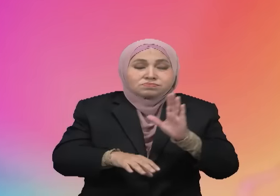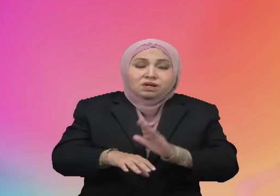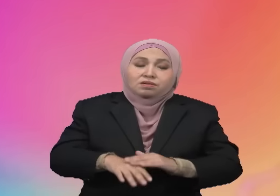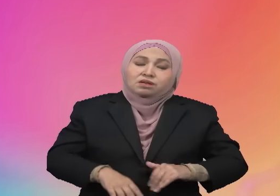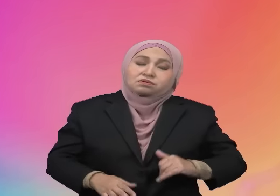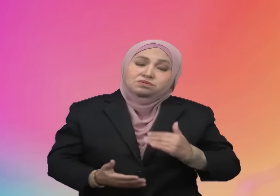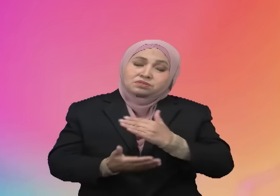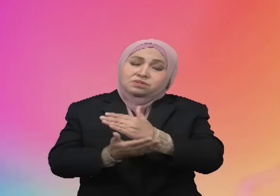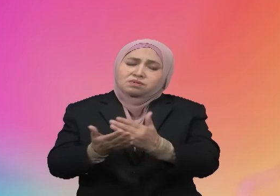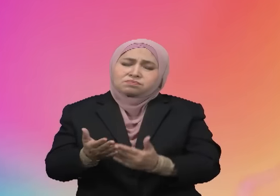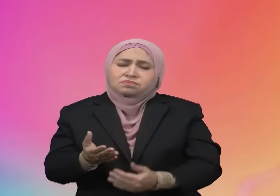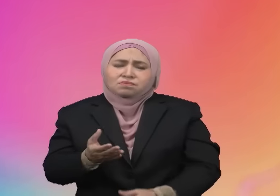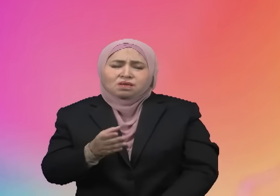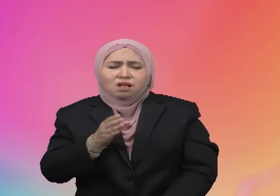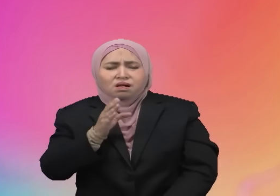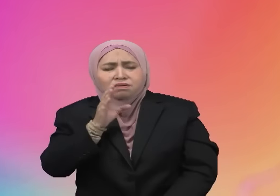بَعْضُهُمْ إِلَى